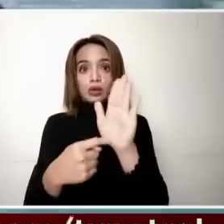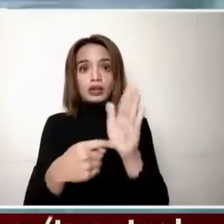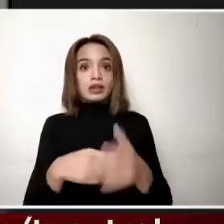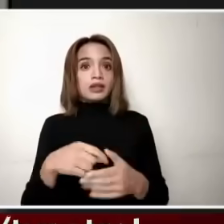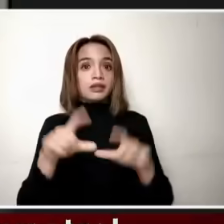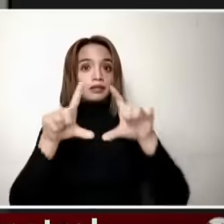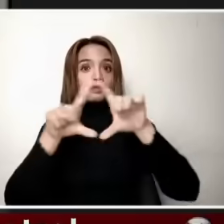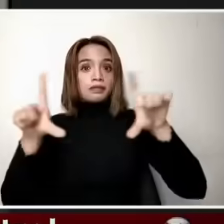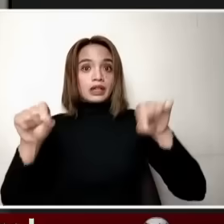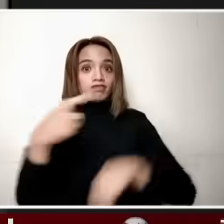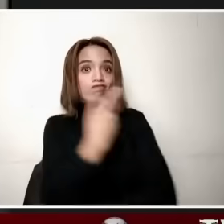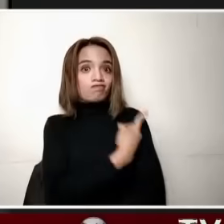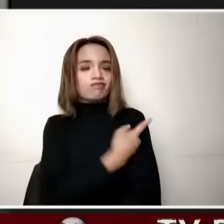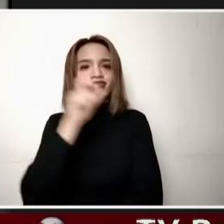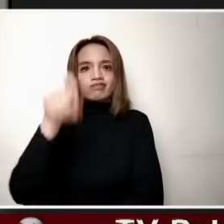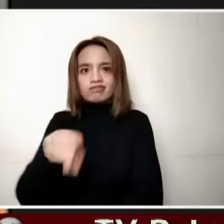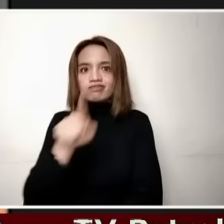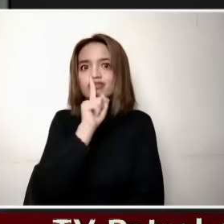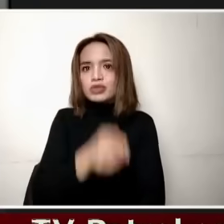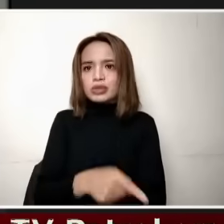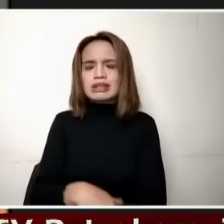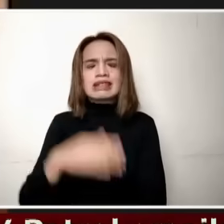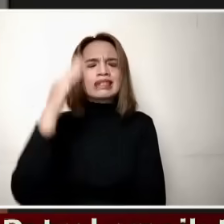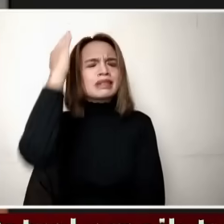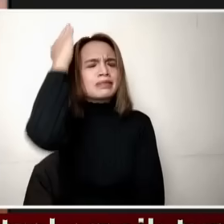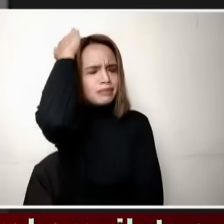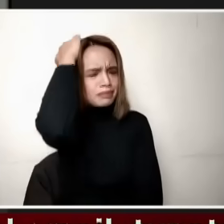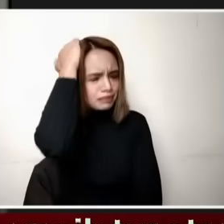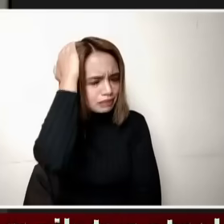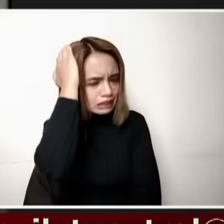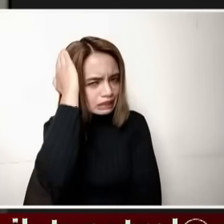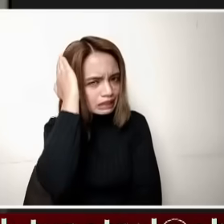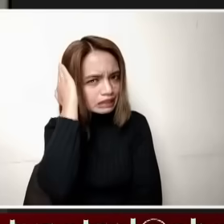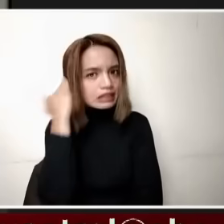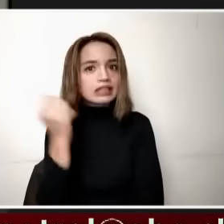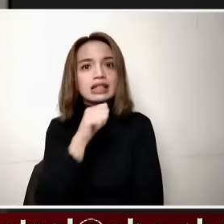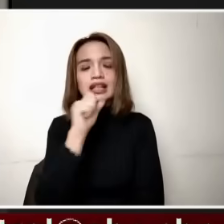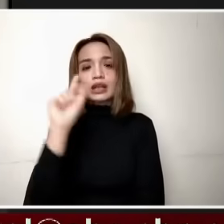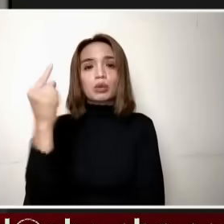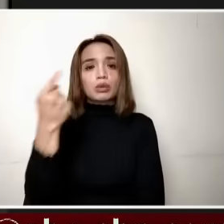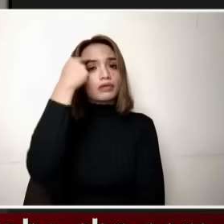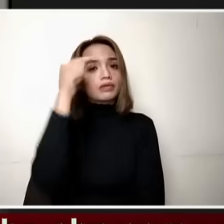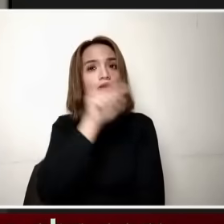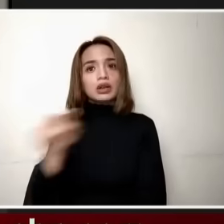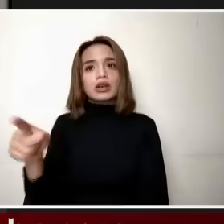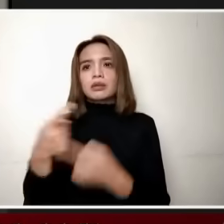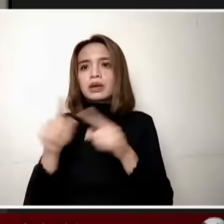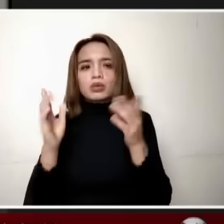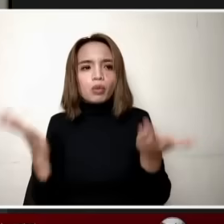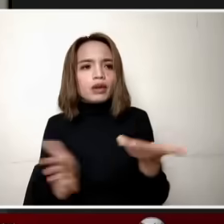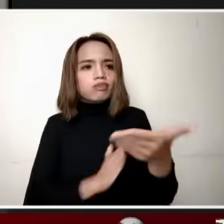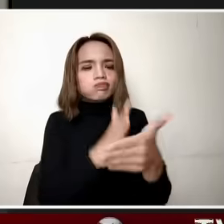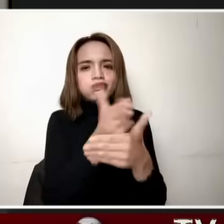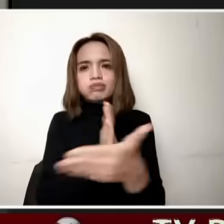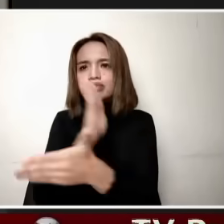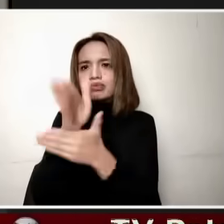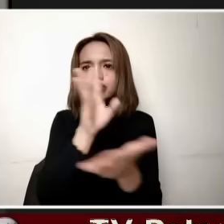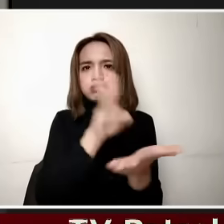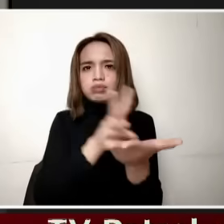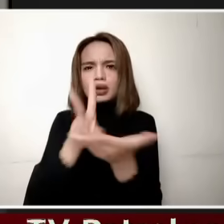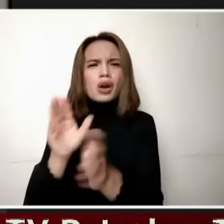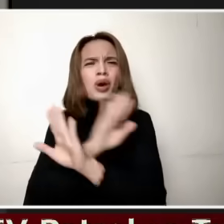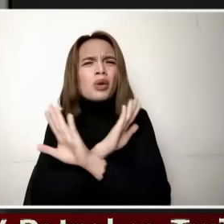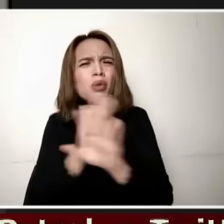cards. Parang awa nyo na, hindi lang para sa inyo, pero para dun sa mga pupuntahan yung lugar. Huwag naman kayong mameke ng